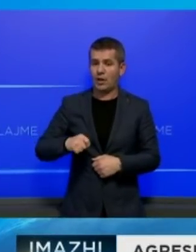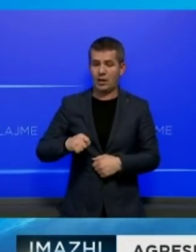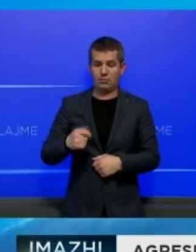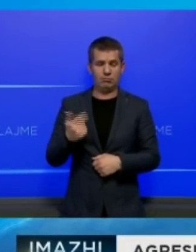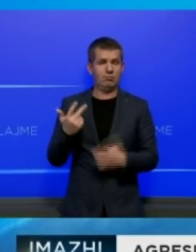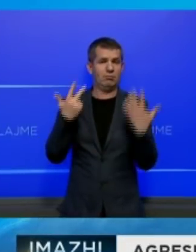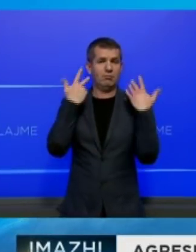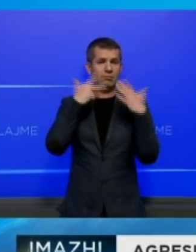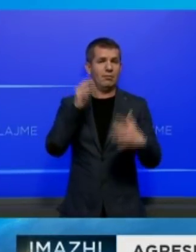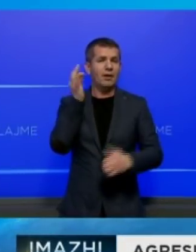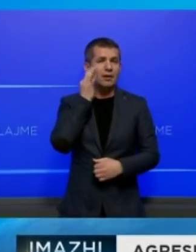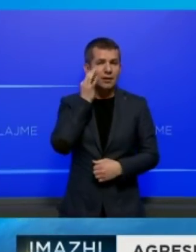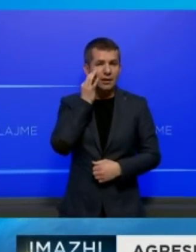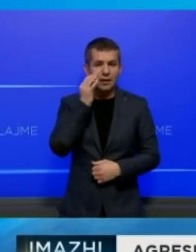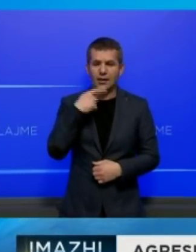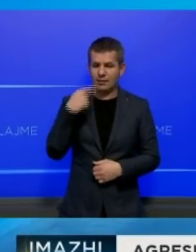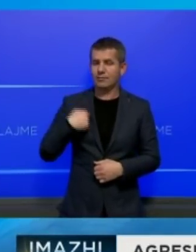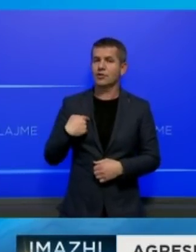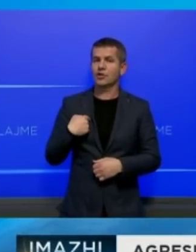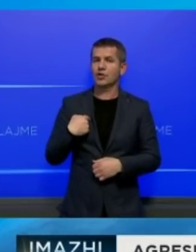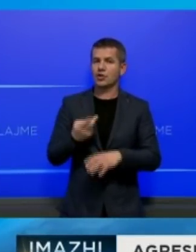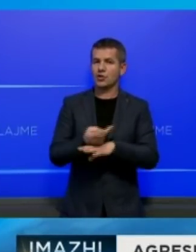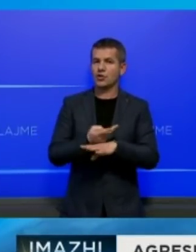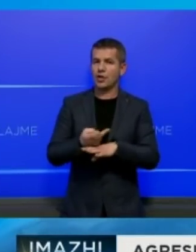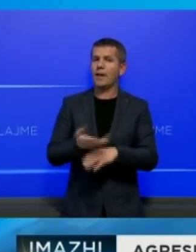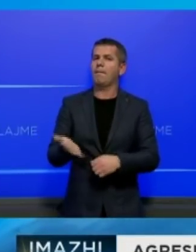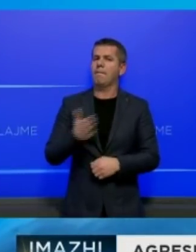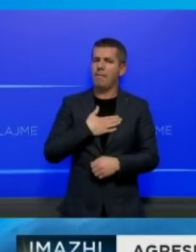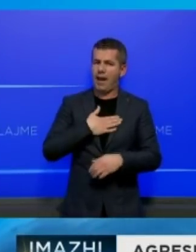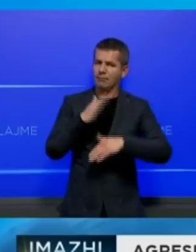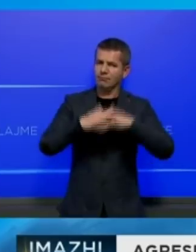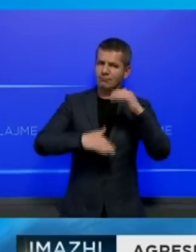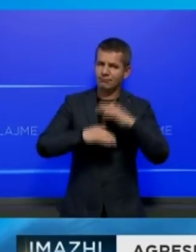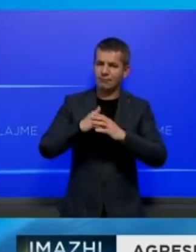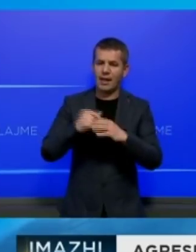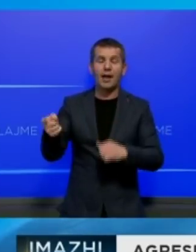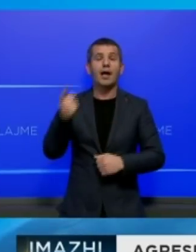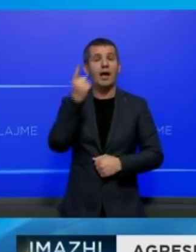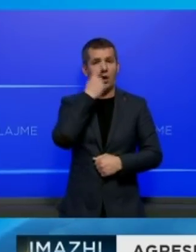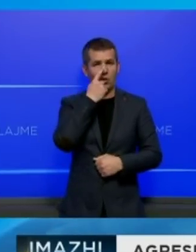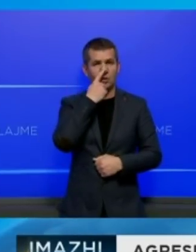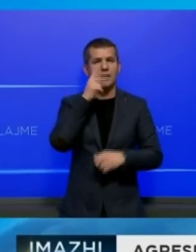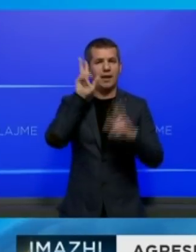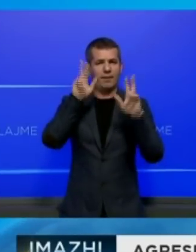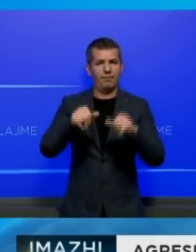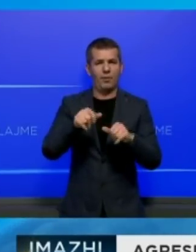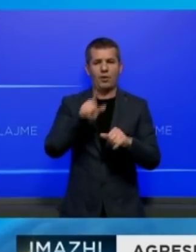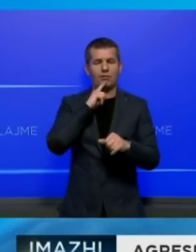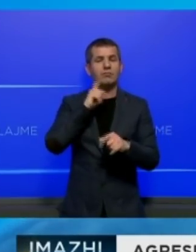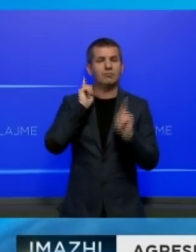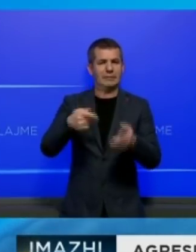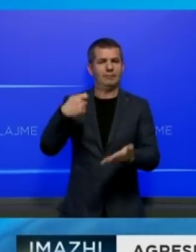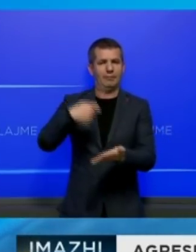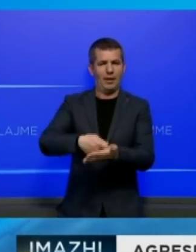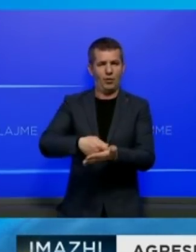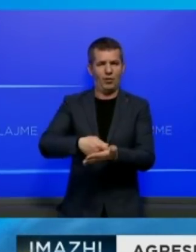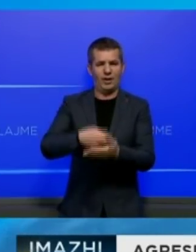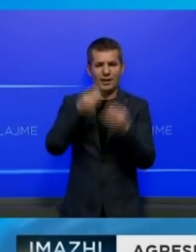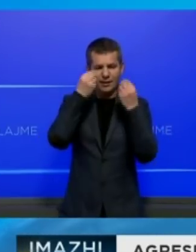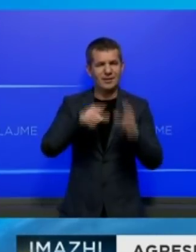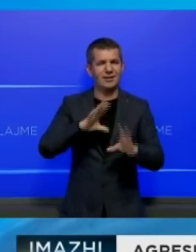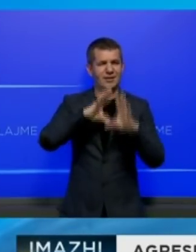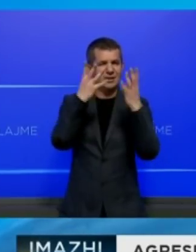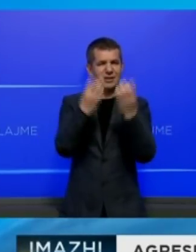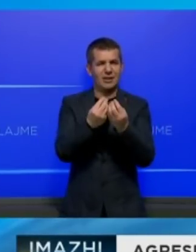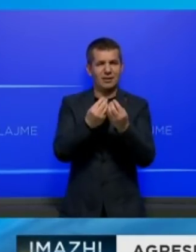të luftës në Ukrainë tha se vendi i tij do të rindërtohet dhe se Rusia së shpeti do të ballafaqohet me dëmshpërblimin. Në anën tjetër, BE dhe